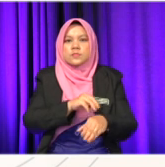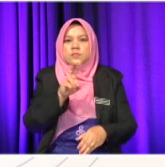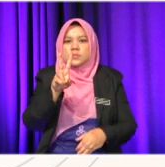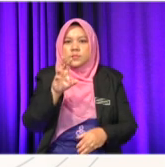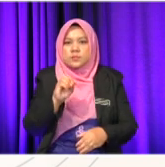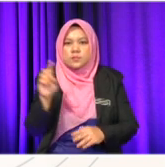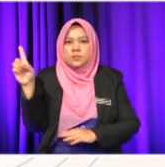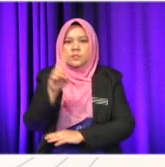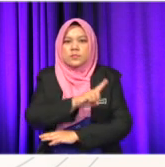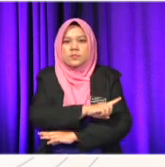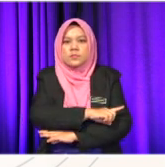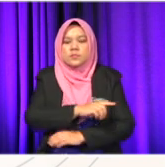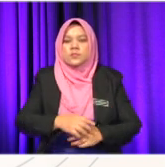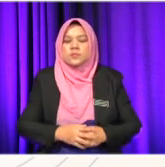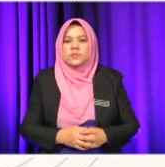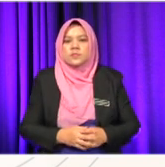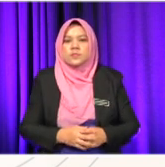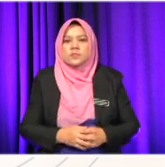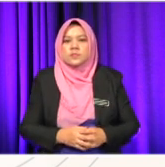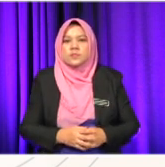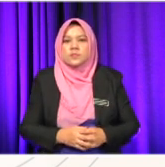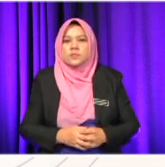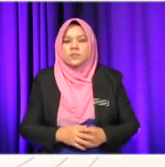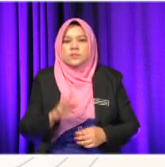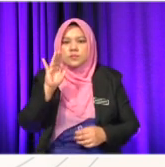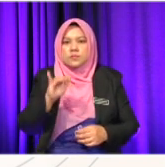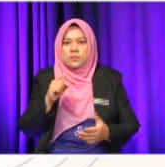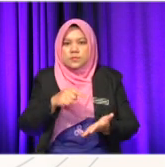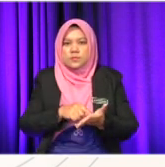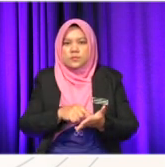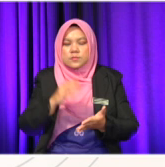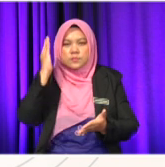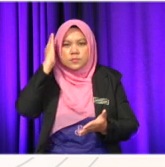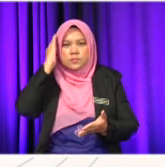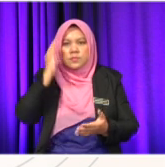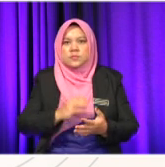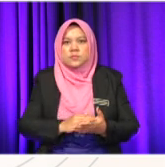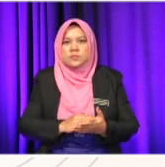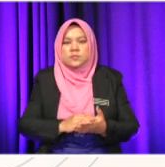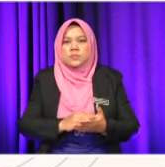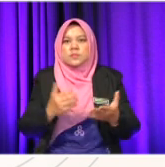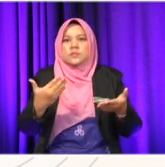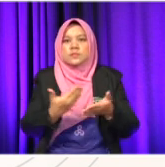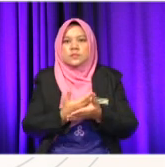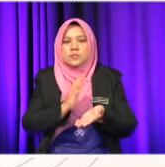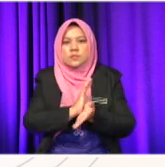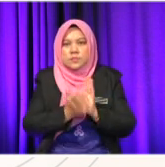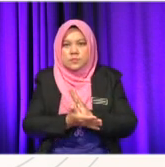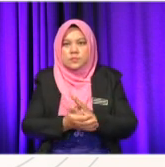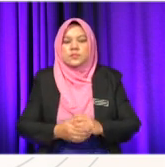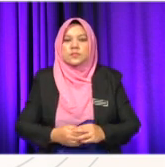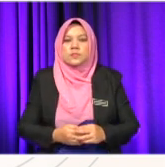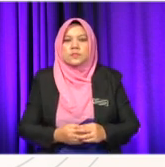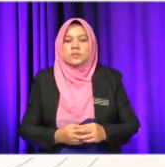hari Oke yang ini kamu kenalan Oke seperti ini baru sendiri